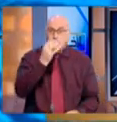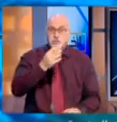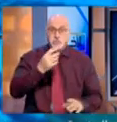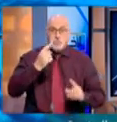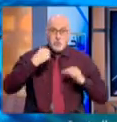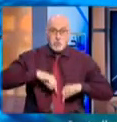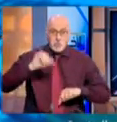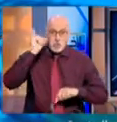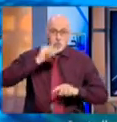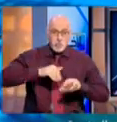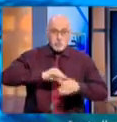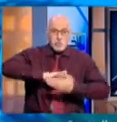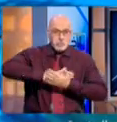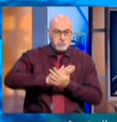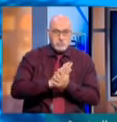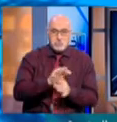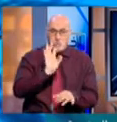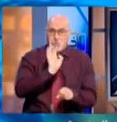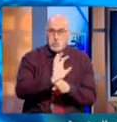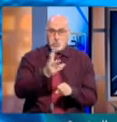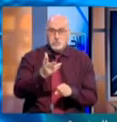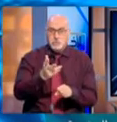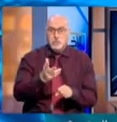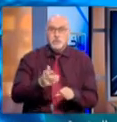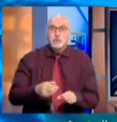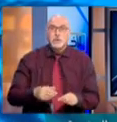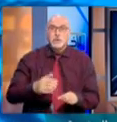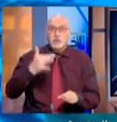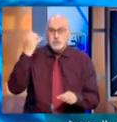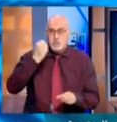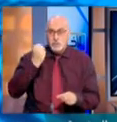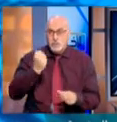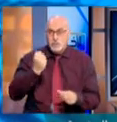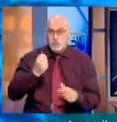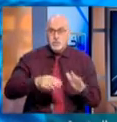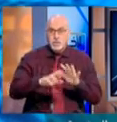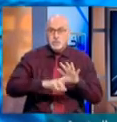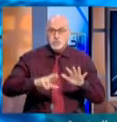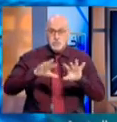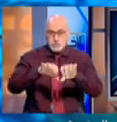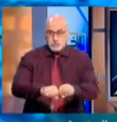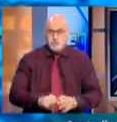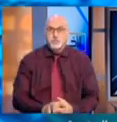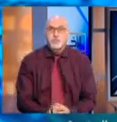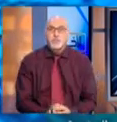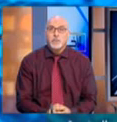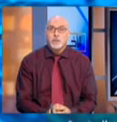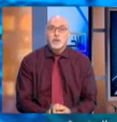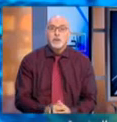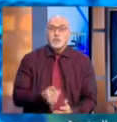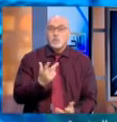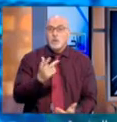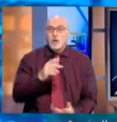الجسيمة والممنهجة التي يمارسها الاحتلال المغربي ضد الصحراويين في المناطق المحتلة، لا سيما ما تتعرض